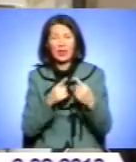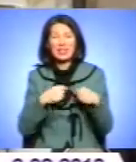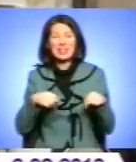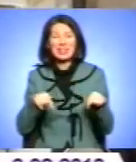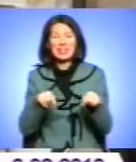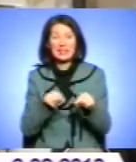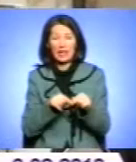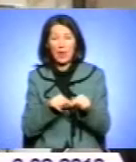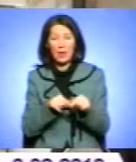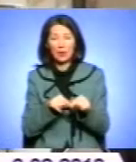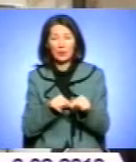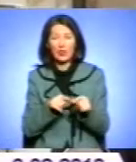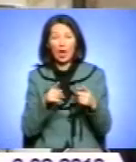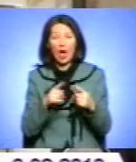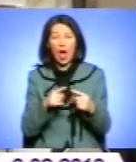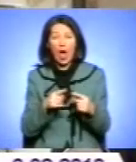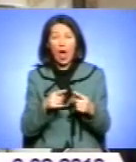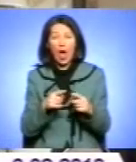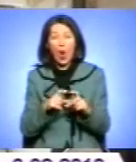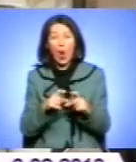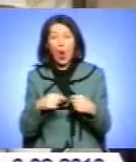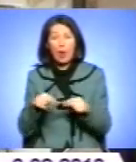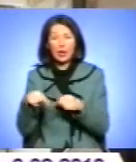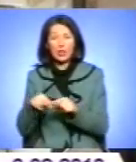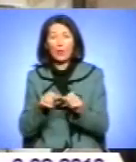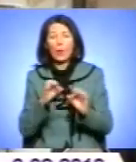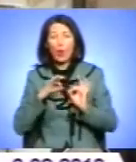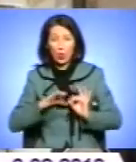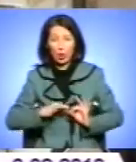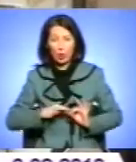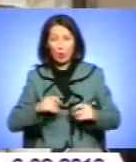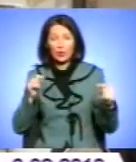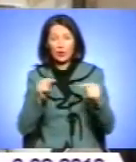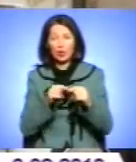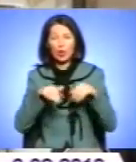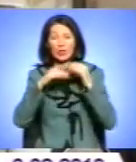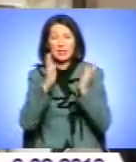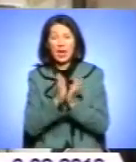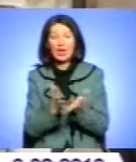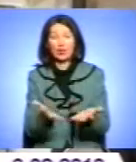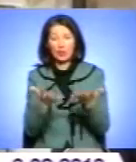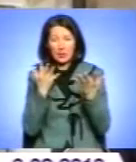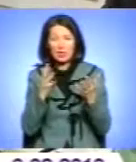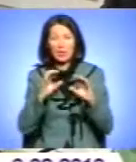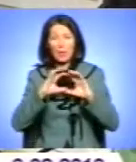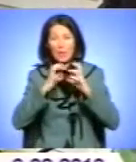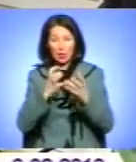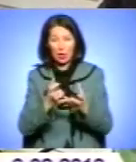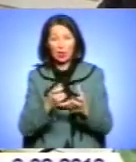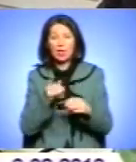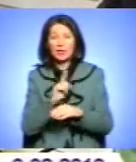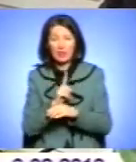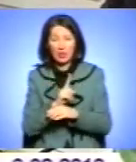системи органів прокуратури відповідно до загально визнаних міжнародних демократичних стандартів.